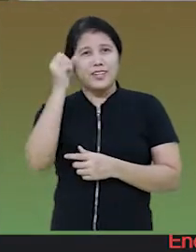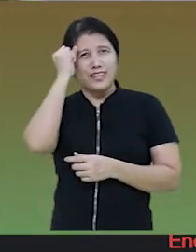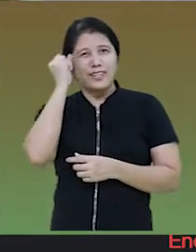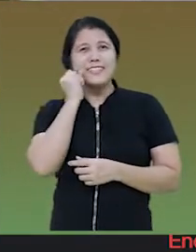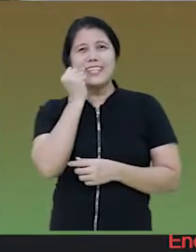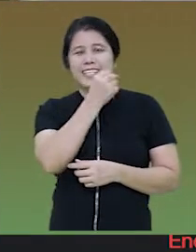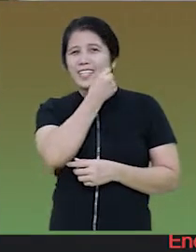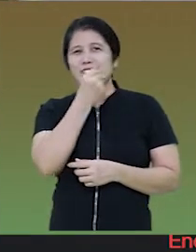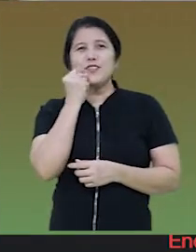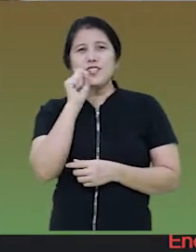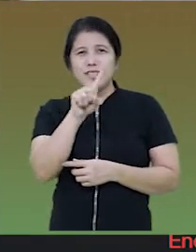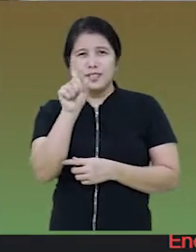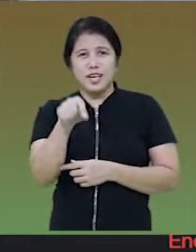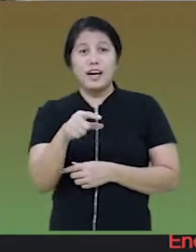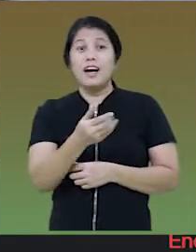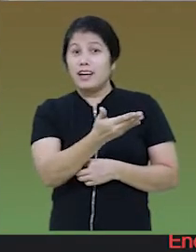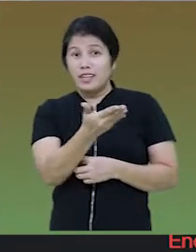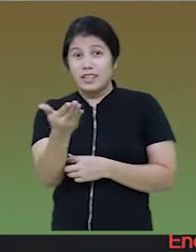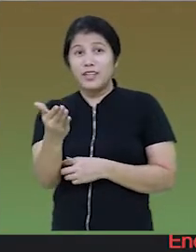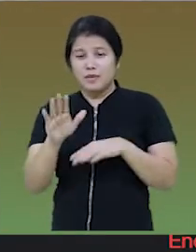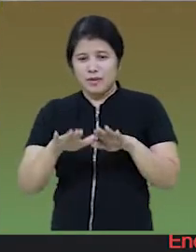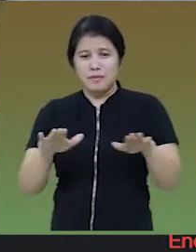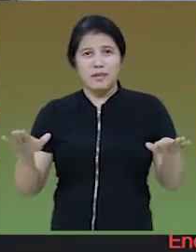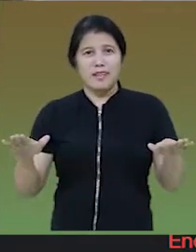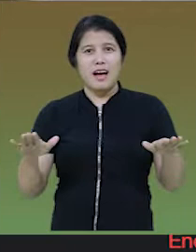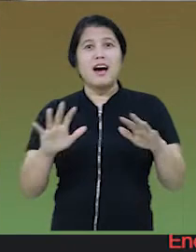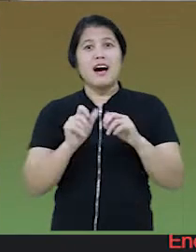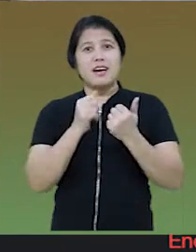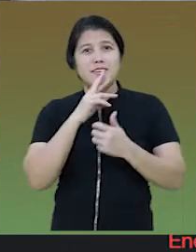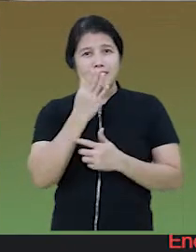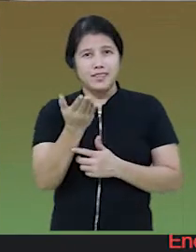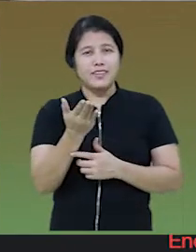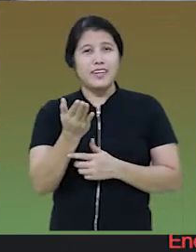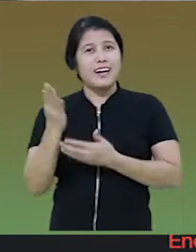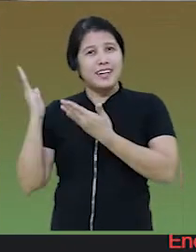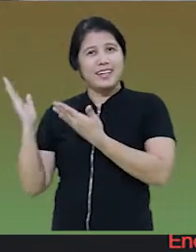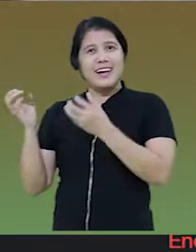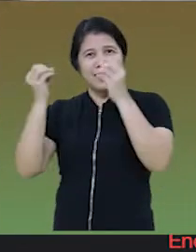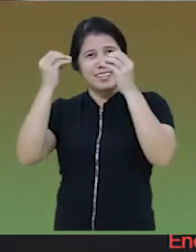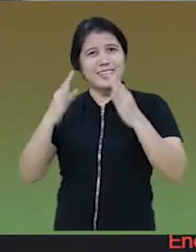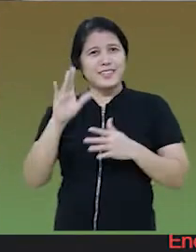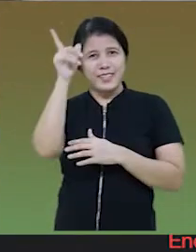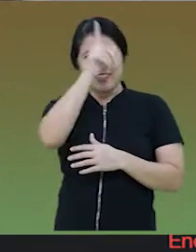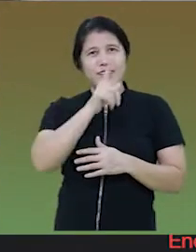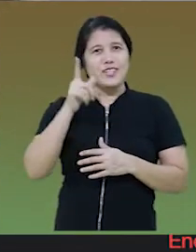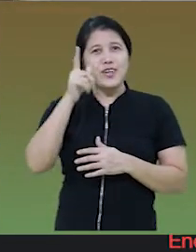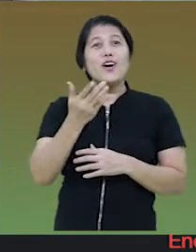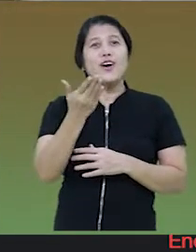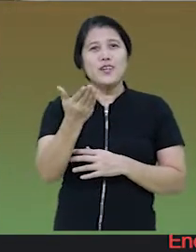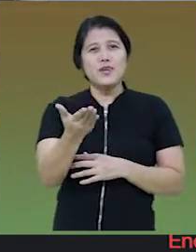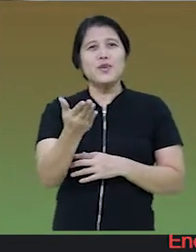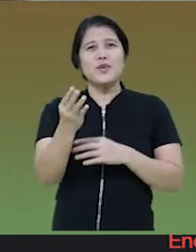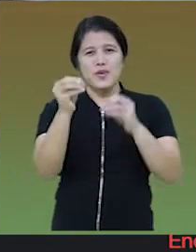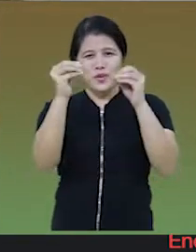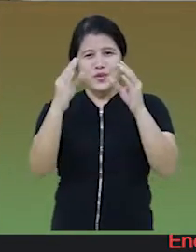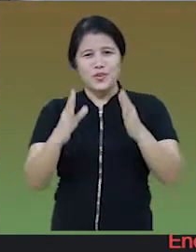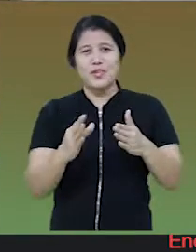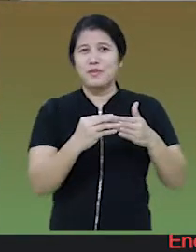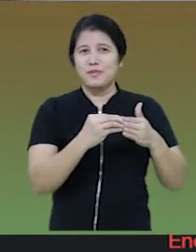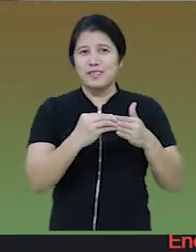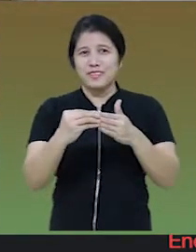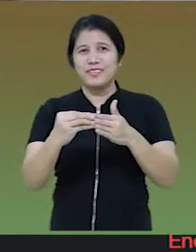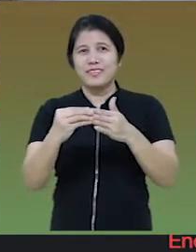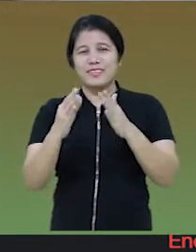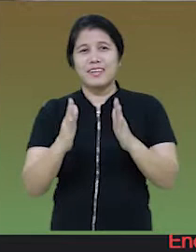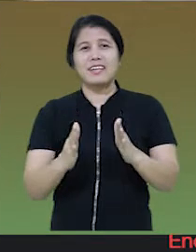Kamusta kayo, Shen at Sha? Kayo rin mga bata, kamusta kayo? Ako si Teacher Laila, ang inyong